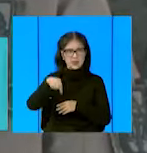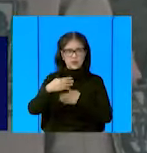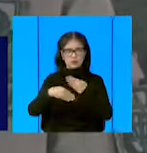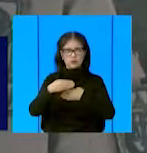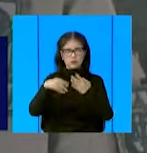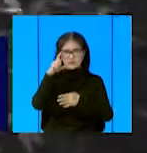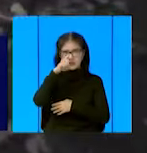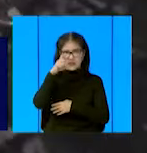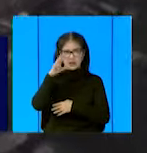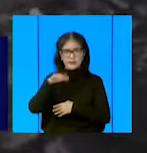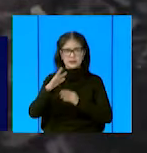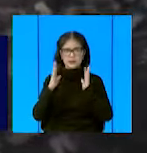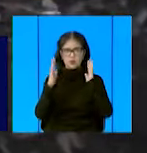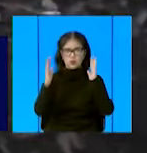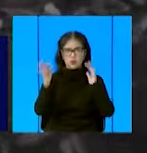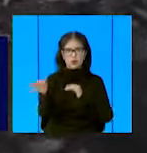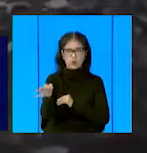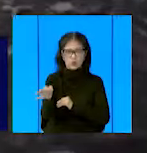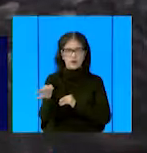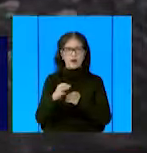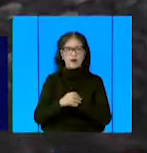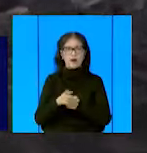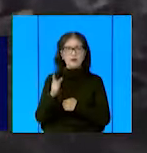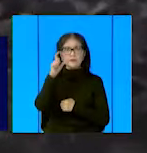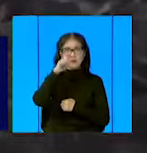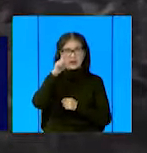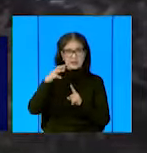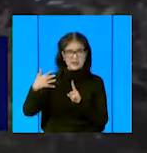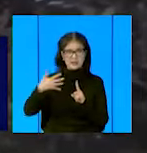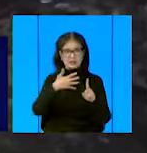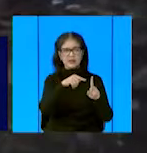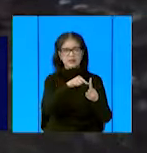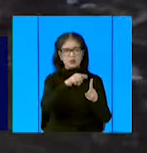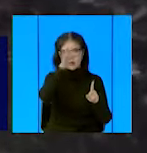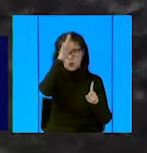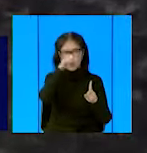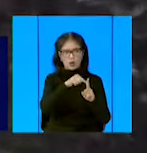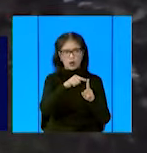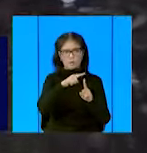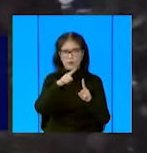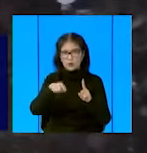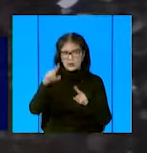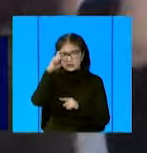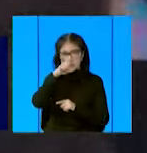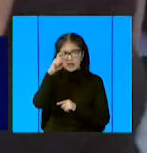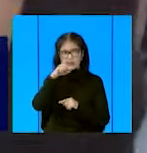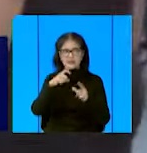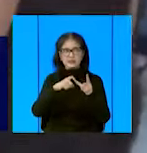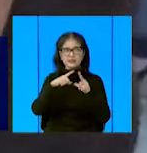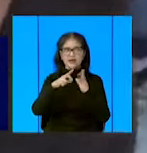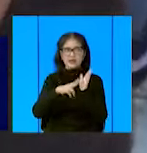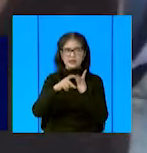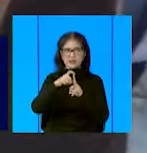hutan kota Sarolangun. Selain memburu Sandit di kawasan hutan kota Sarolangun, petugas juga mencari keberadaan Sandit di sekitar tempat